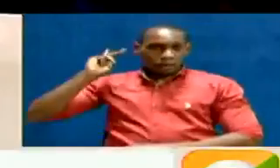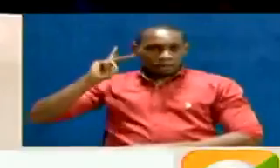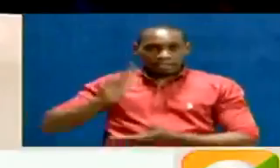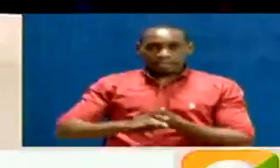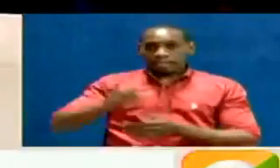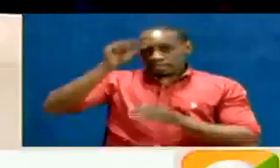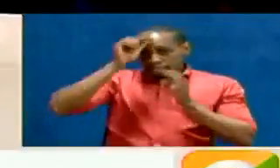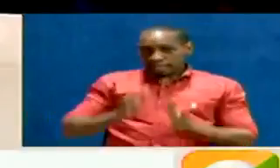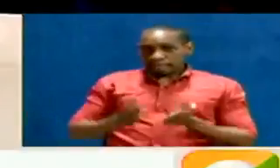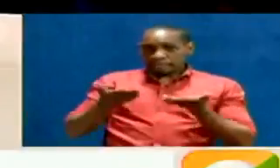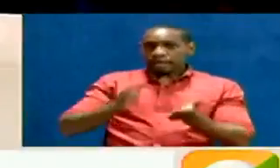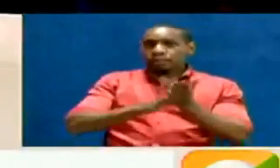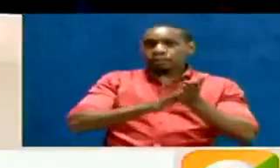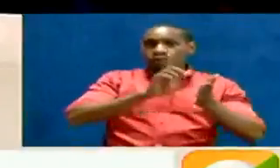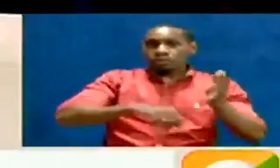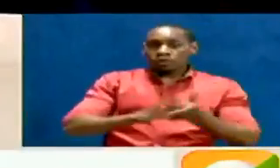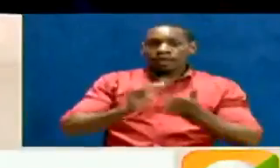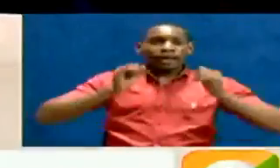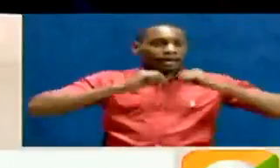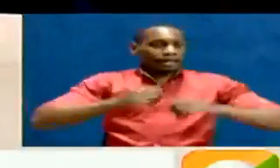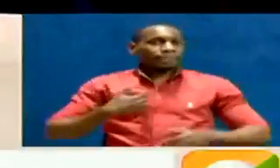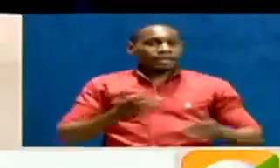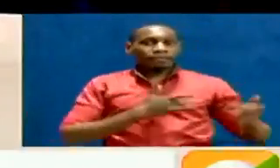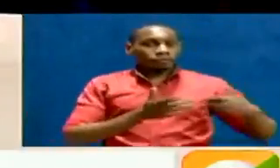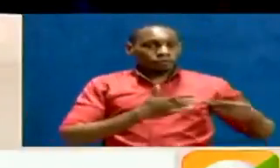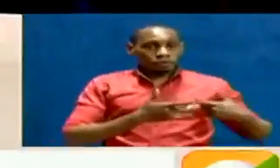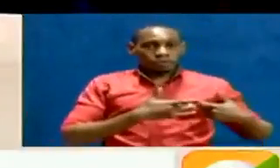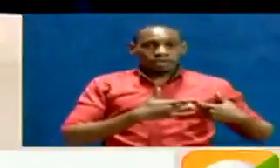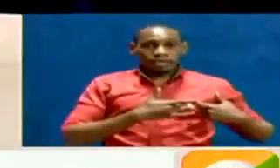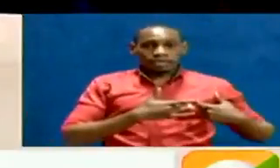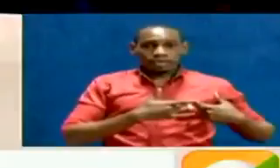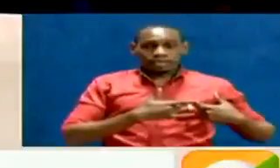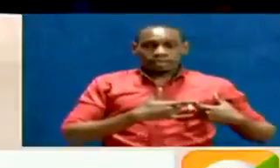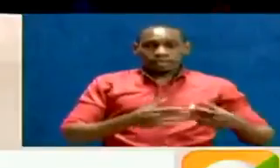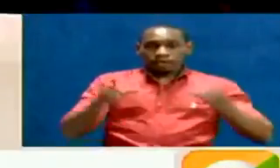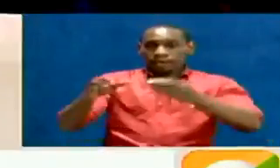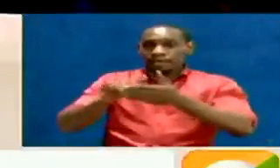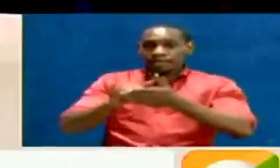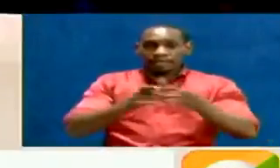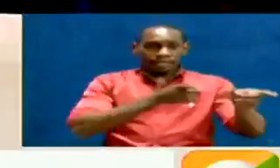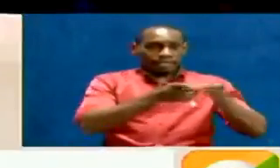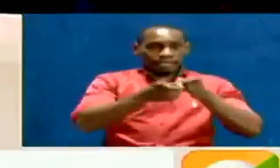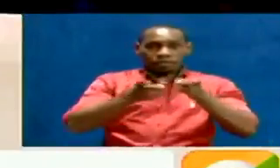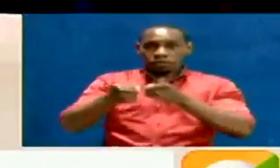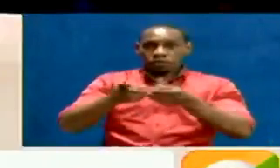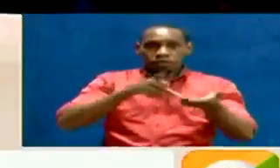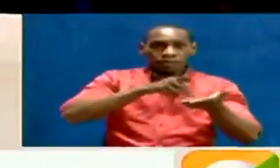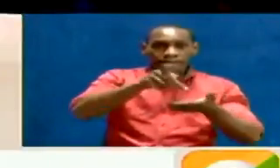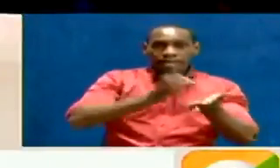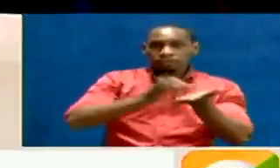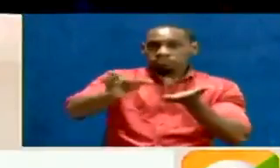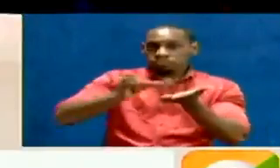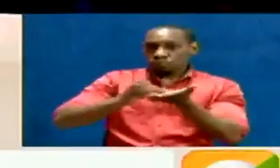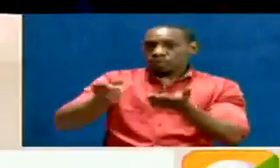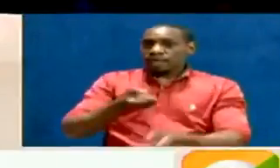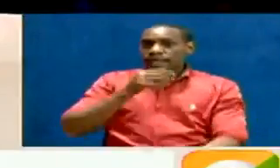Ongwae, magavana sasa wanapendekeza kuafikiana kuhusu kampuni au shirika litakalosimamia uhifadhi na usambazaji